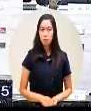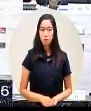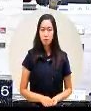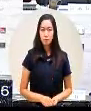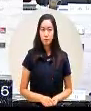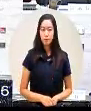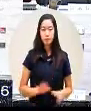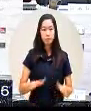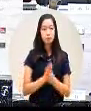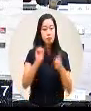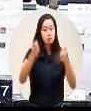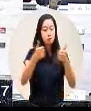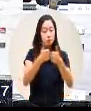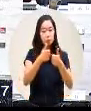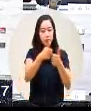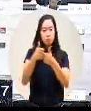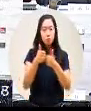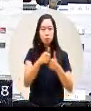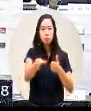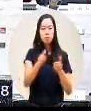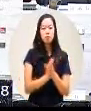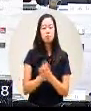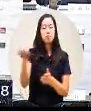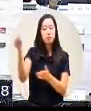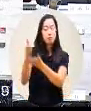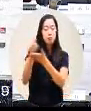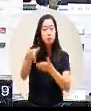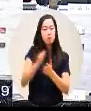啊，议会人甲安平弄议员，